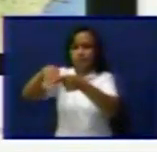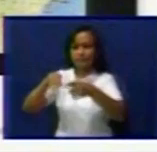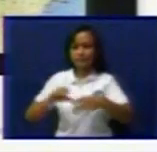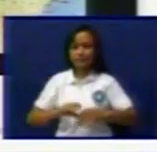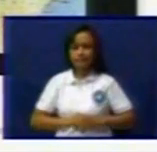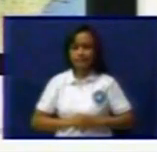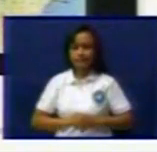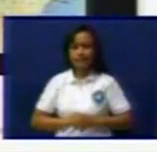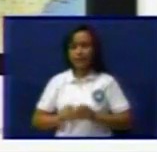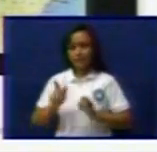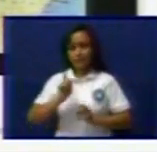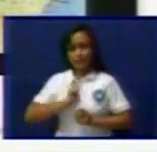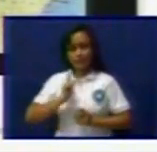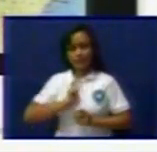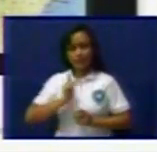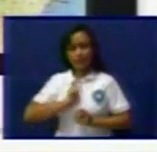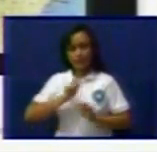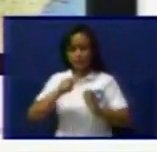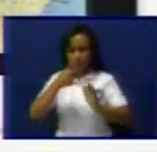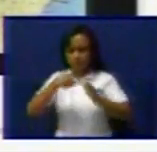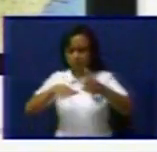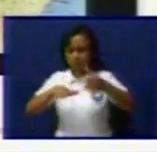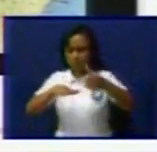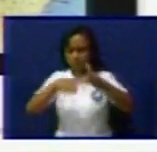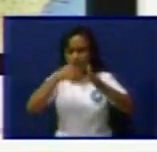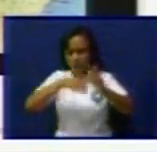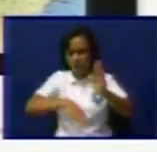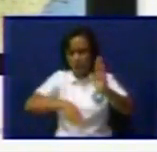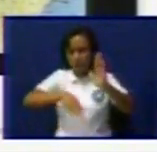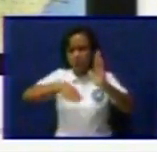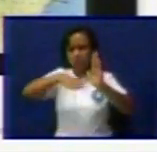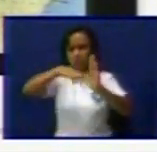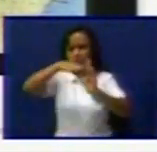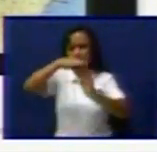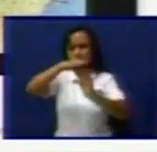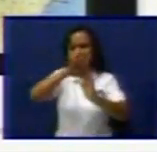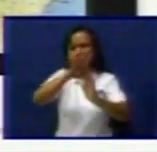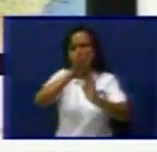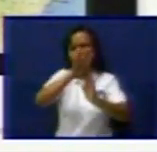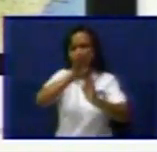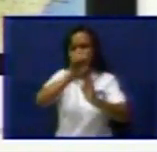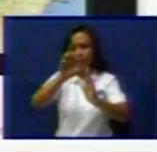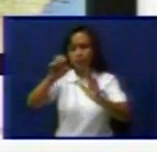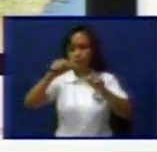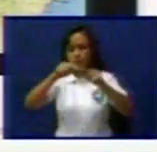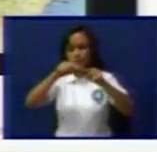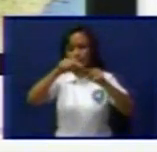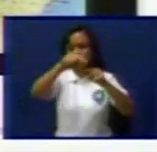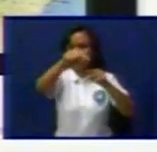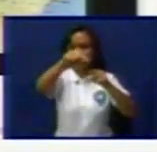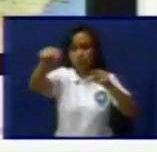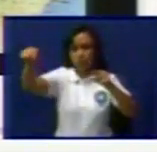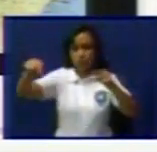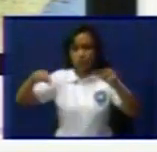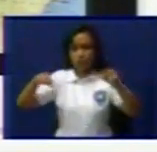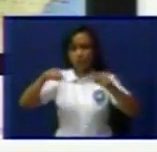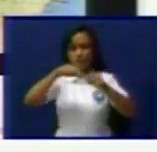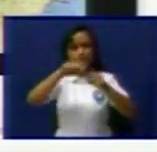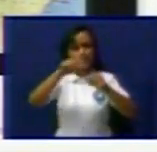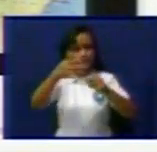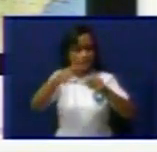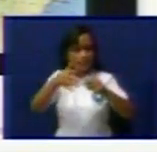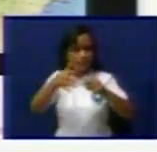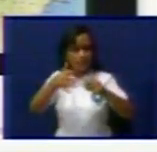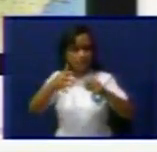这个湖的面积大约是400平方公里。 Tendrá una superficie alrededor de 400 kilómetros cuadrados.